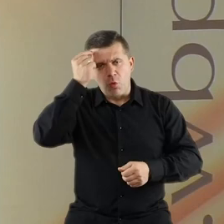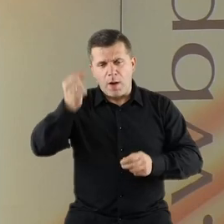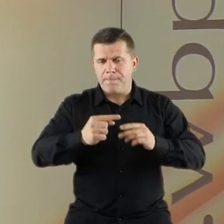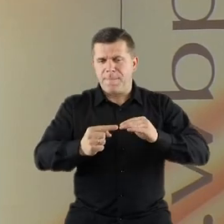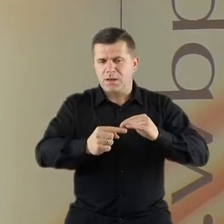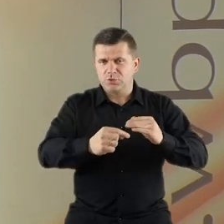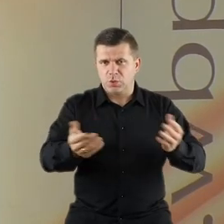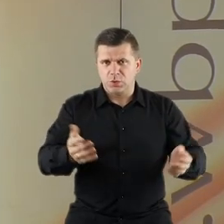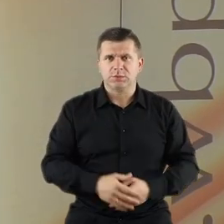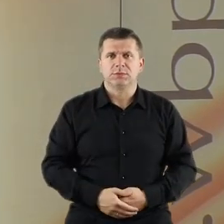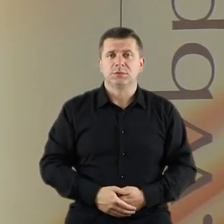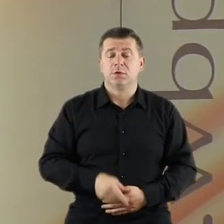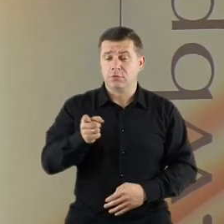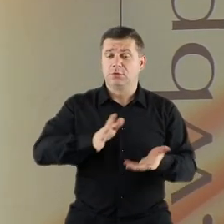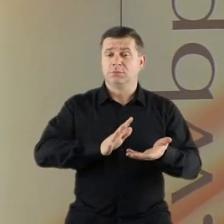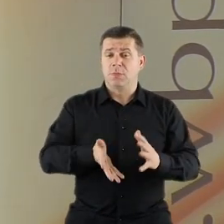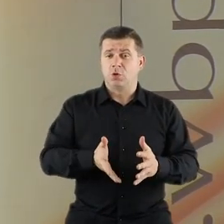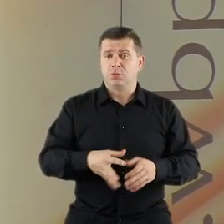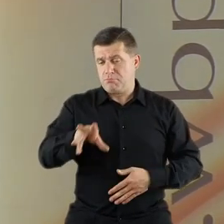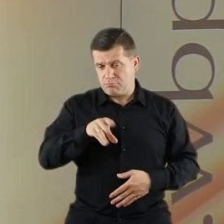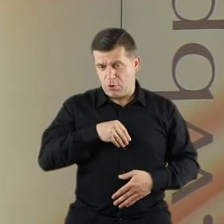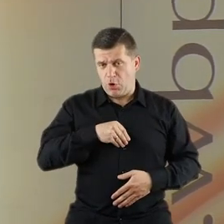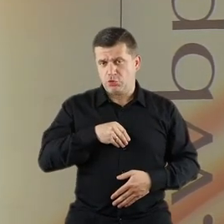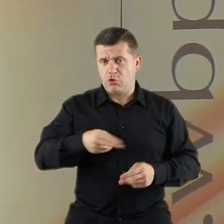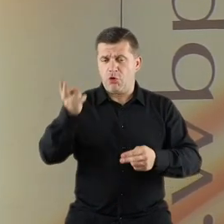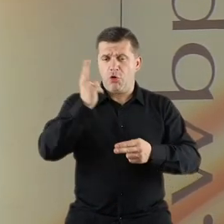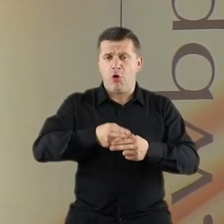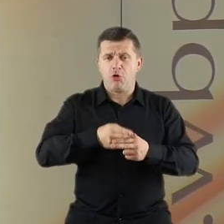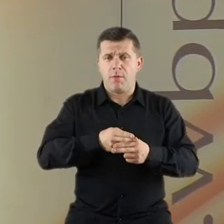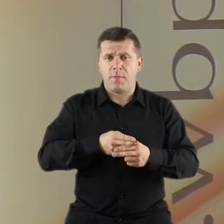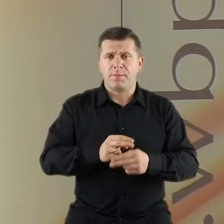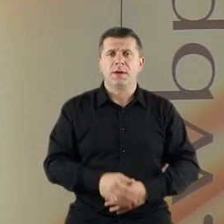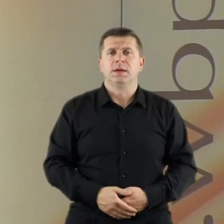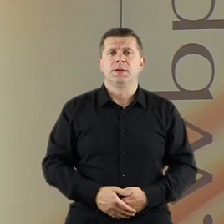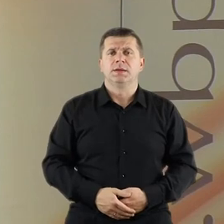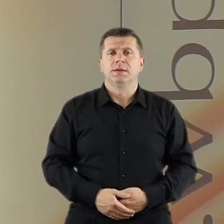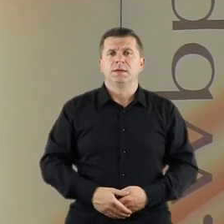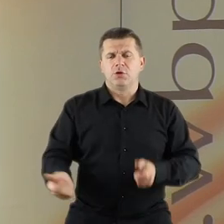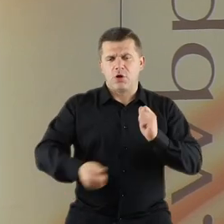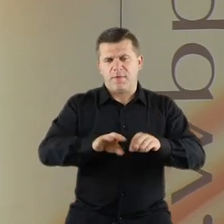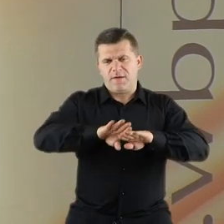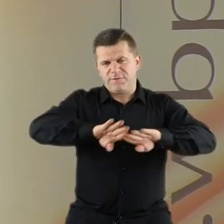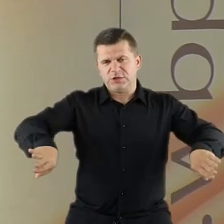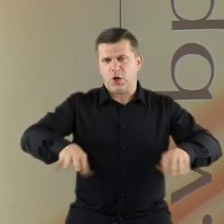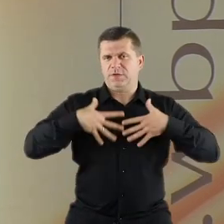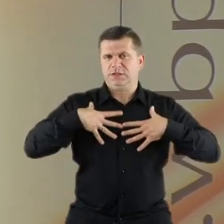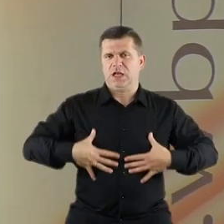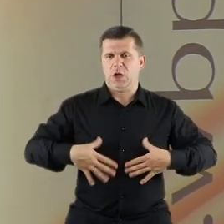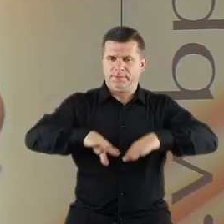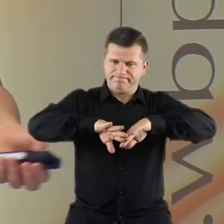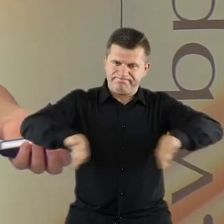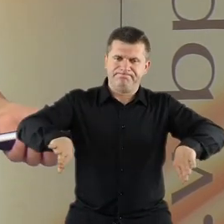włosy paznokcie i tak dalej że w ten sposób można też chorobę w jakiś sposób wyizolować z